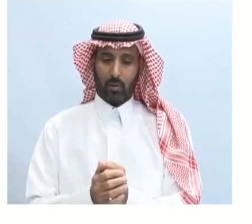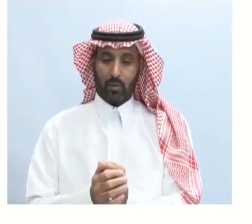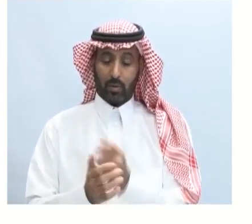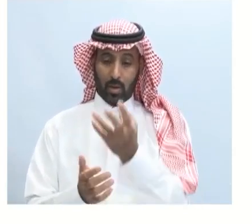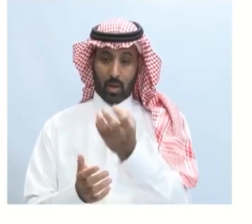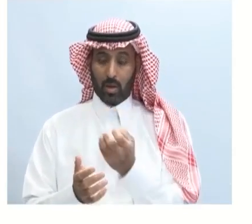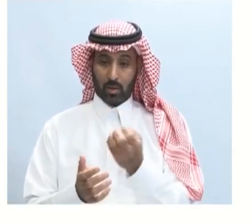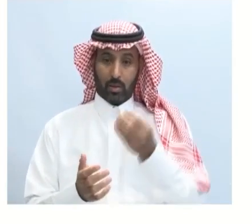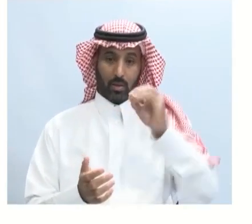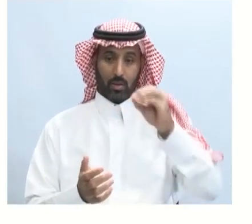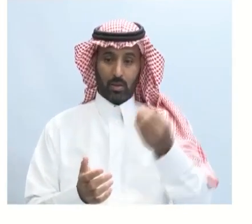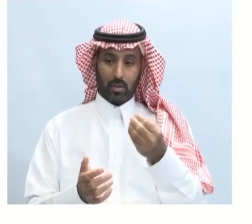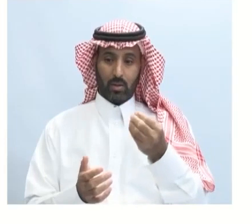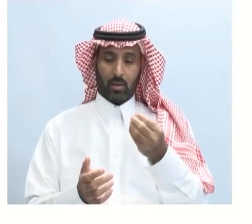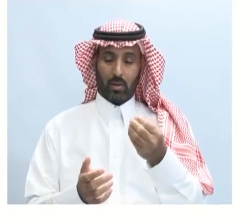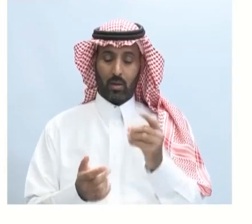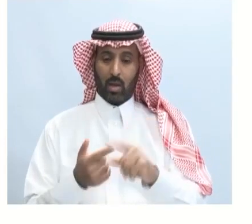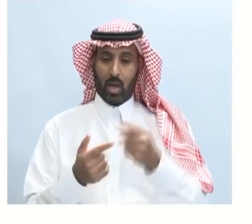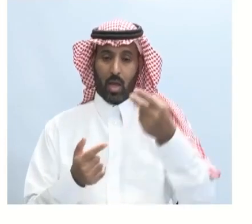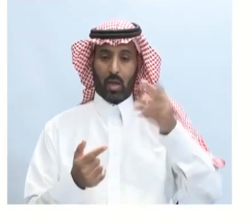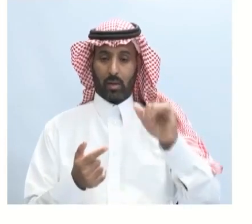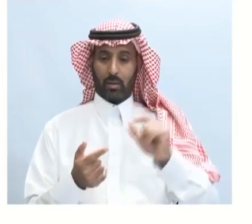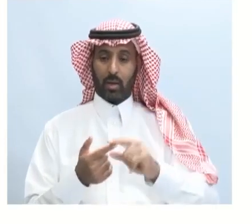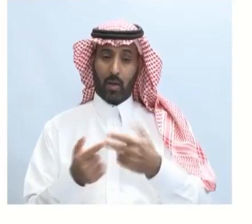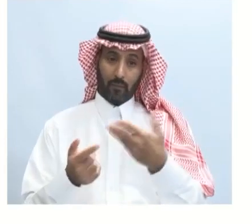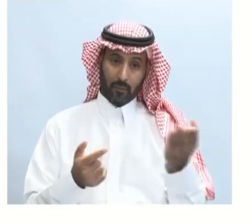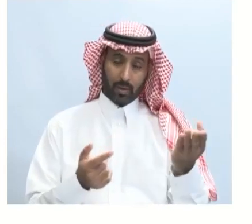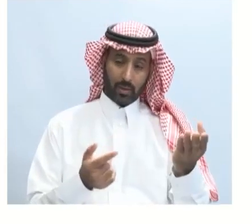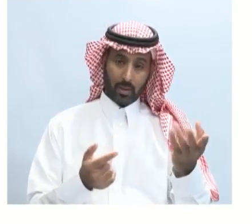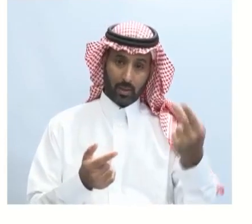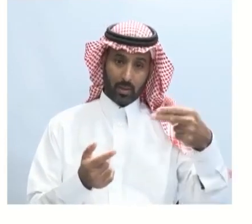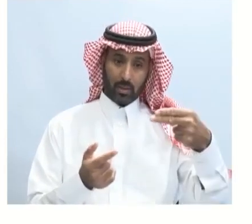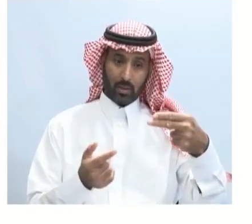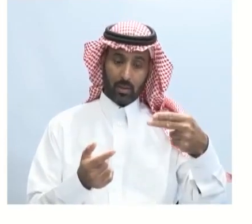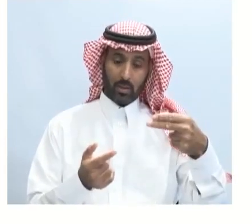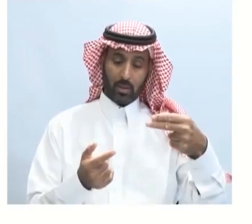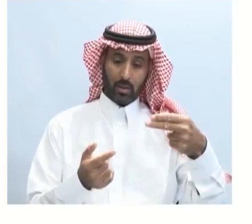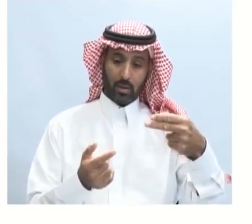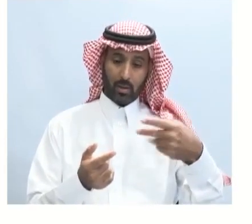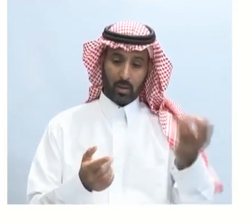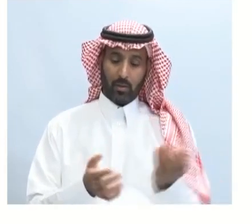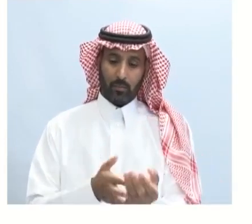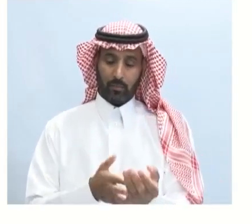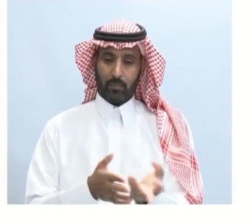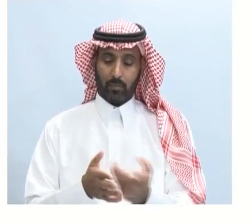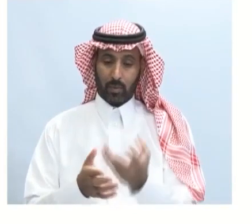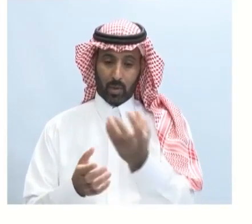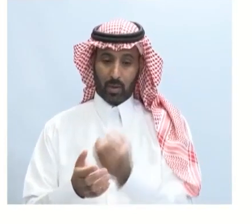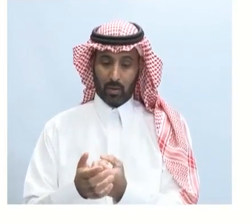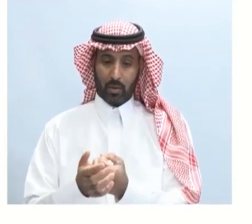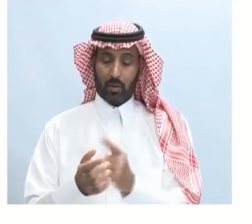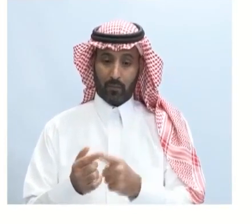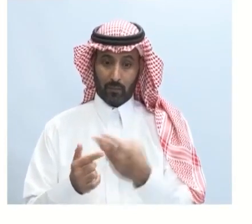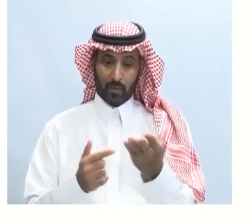اكتساب الاكسجين اكسده عند فقدان الهيدروجين اكسده في الاختزال عند